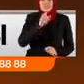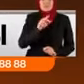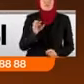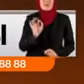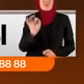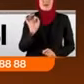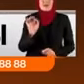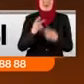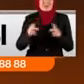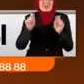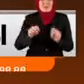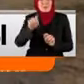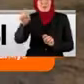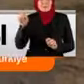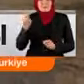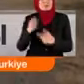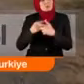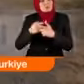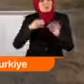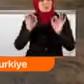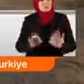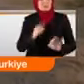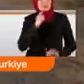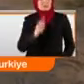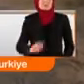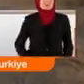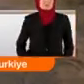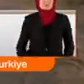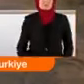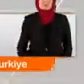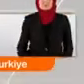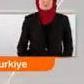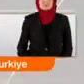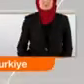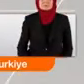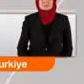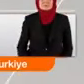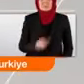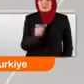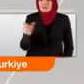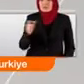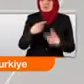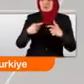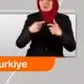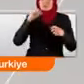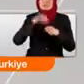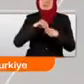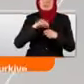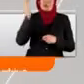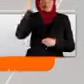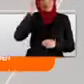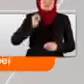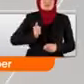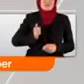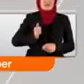çarpıtanlar hakkında soruşturma başlattı bir katliam soruşturmasında bir başsavcı